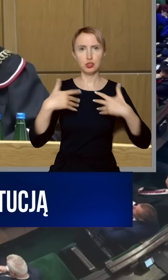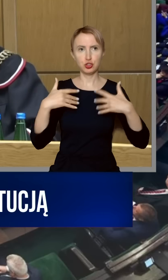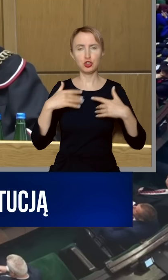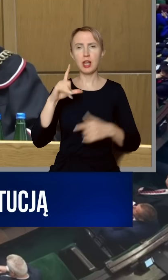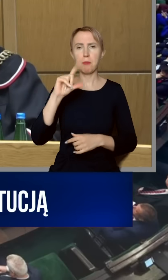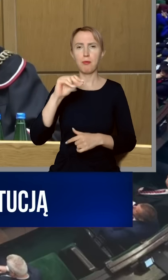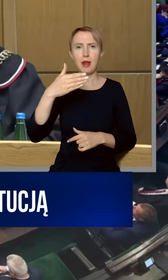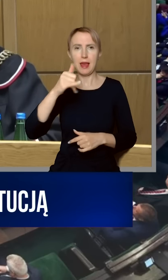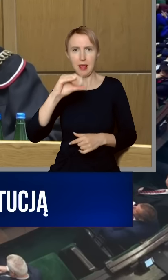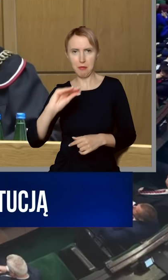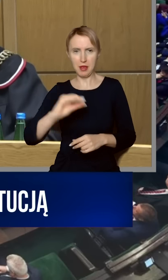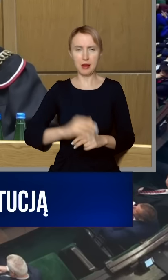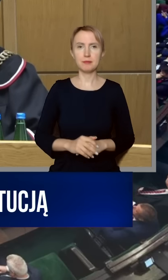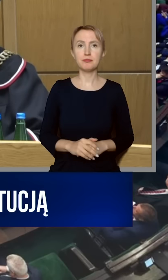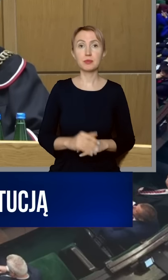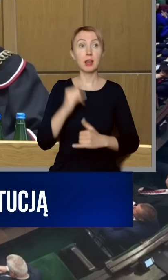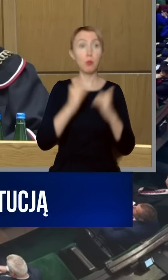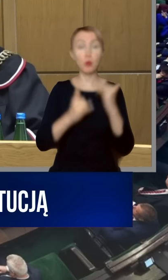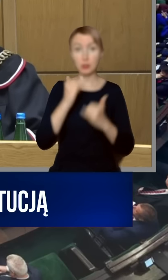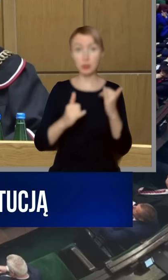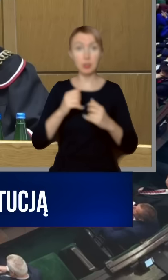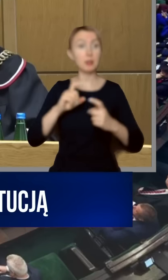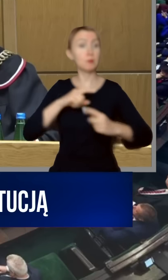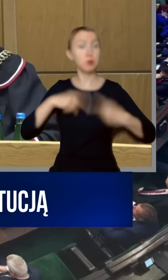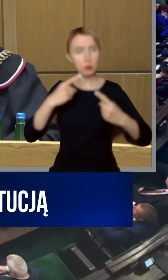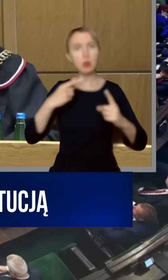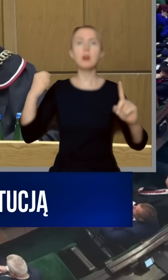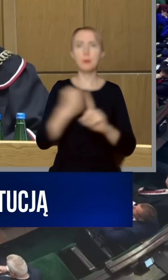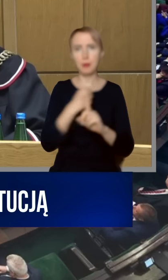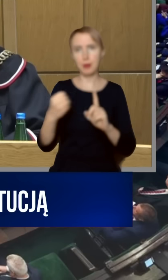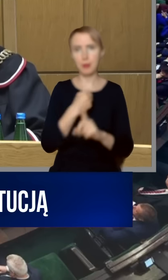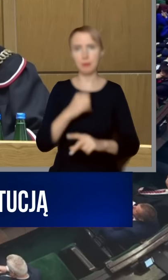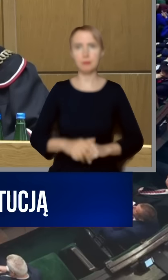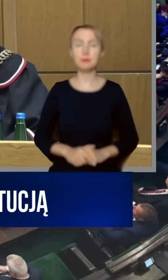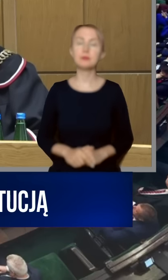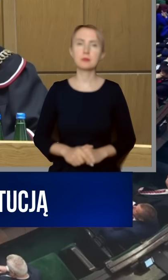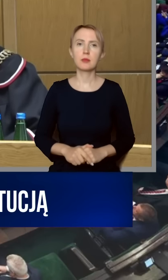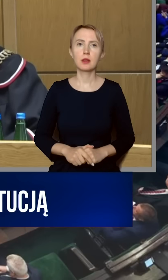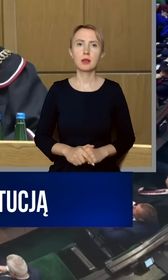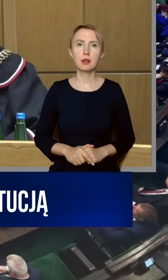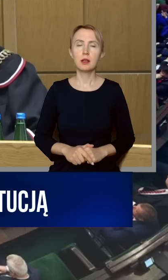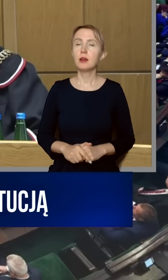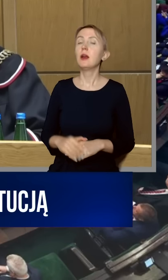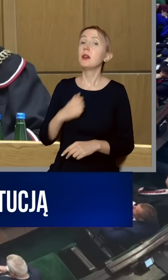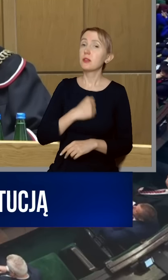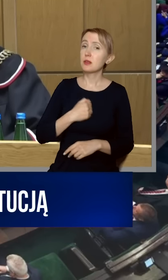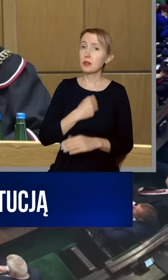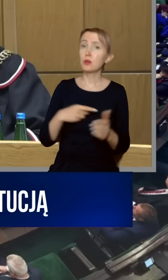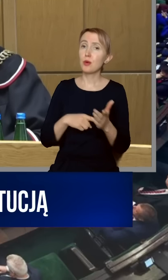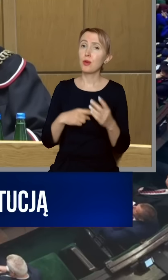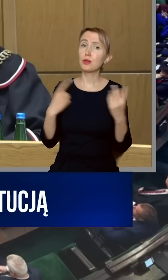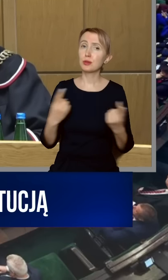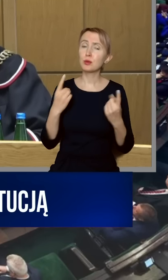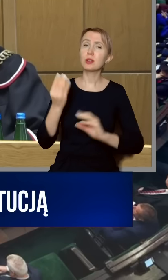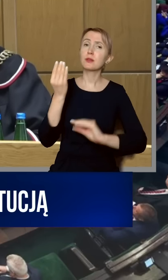gdzie rozwiązuje się spory nagą siłą. No w jakimś sensie do tego niestety dotarliśmy. To jest oczywiście zjawisko szersze.